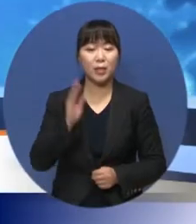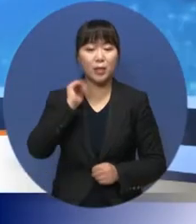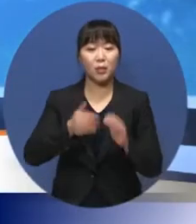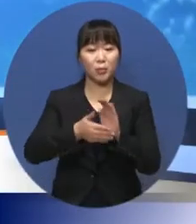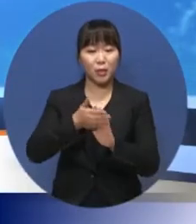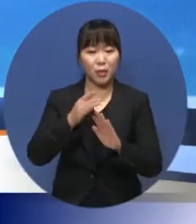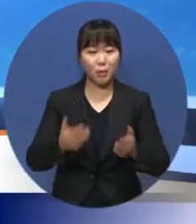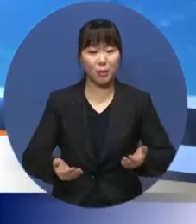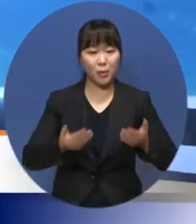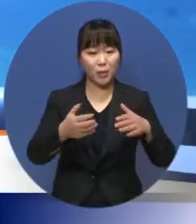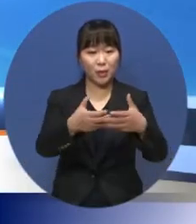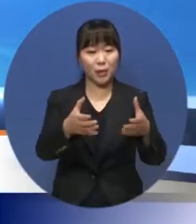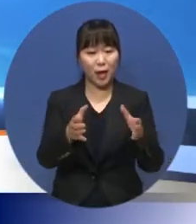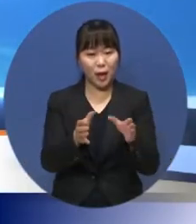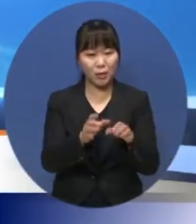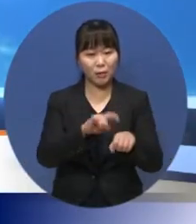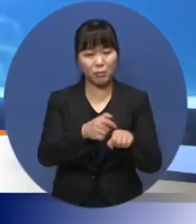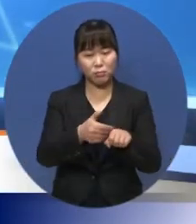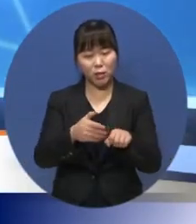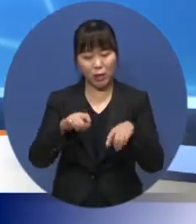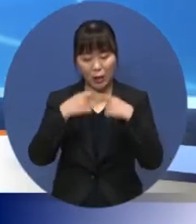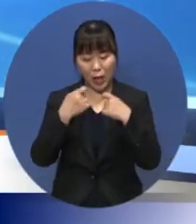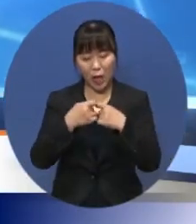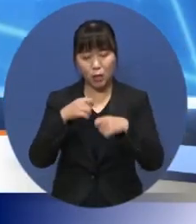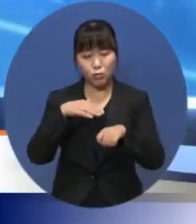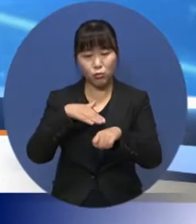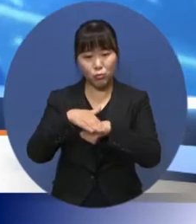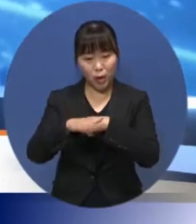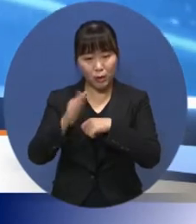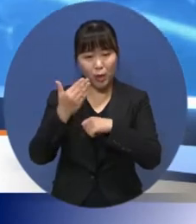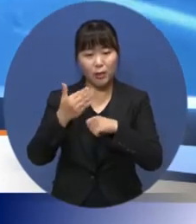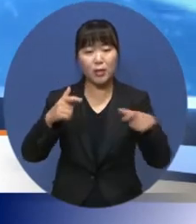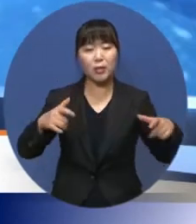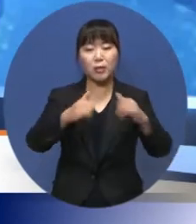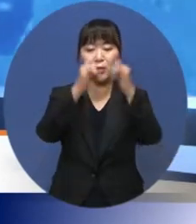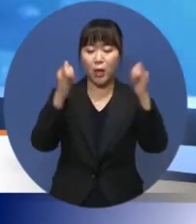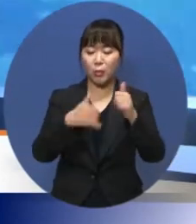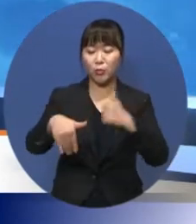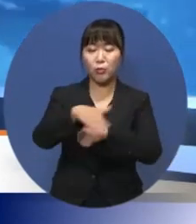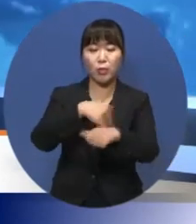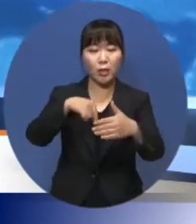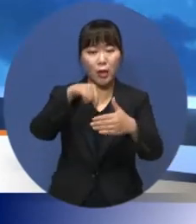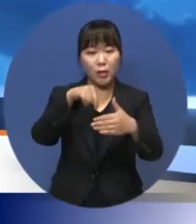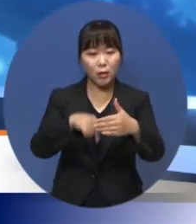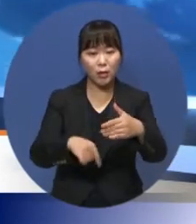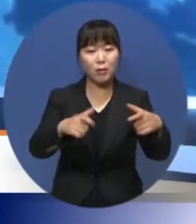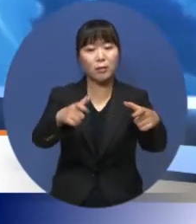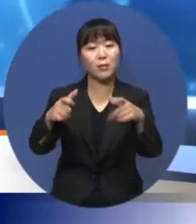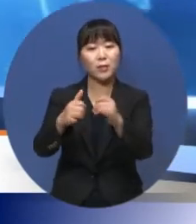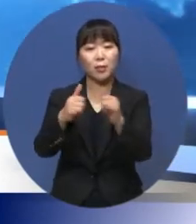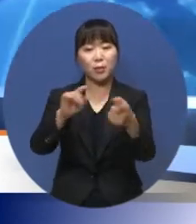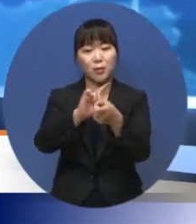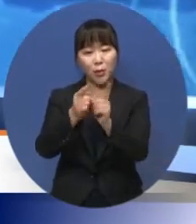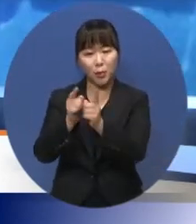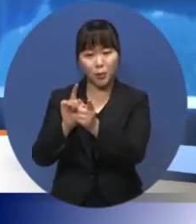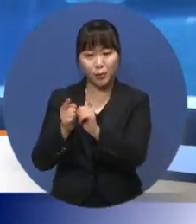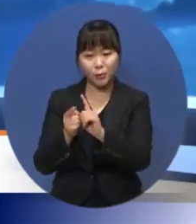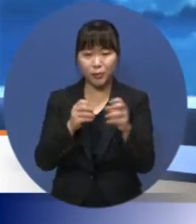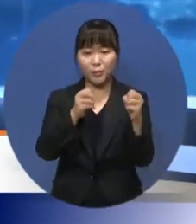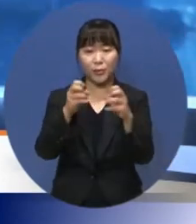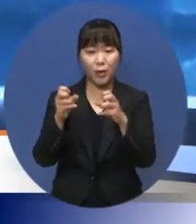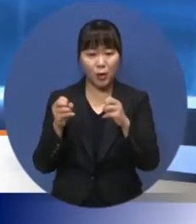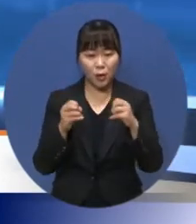의정부시의 한 봉사단이 점점 개인주의화되어가는 지역사회 분위기 속에서 지역 주민들이 서로